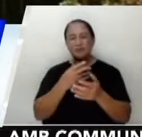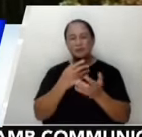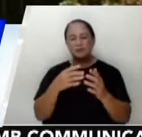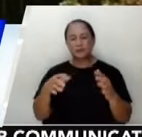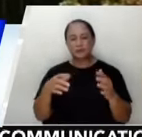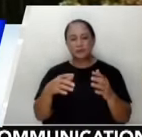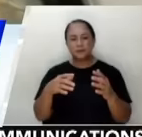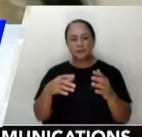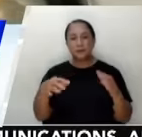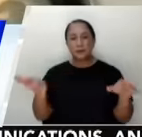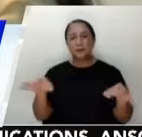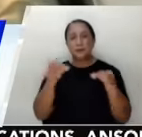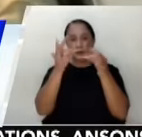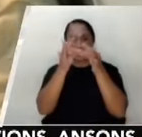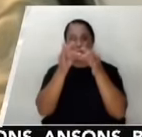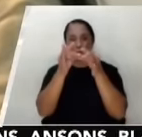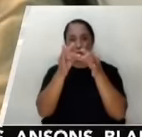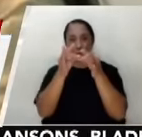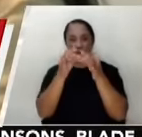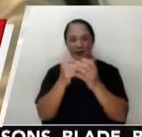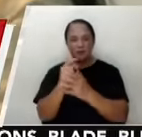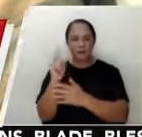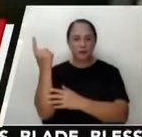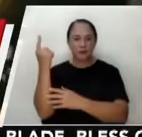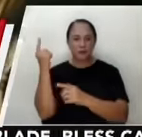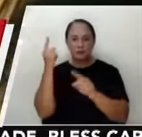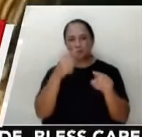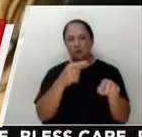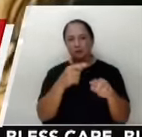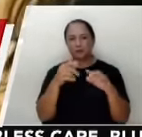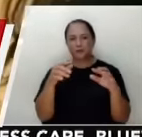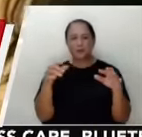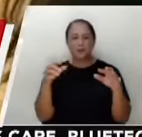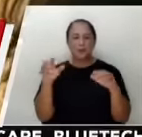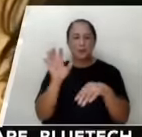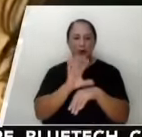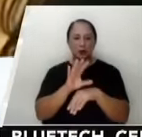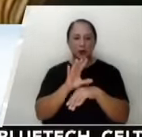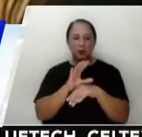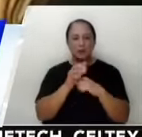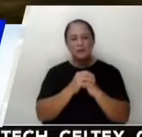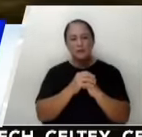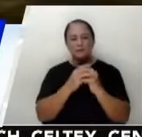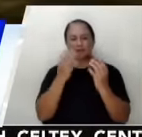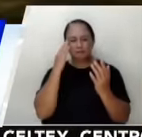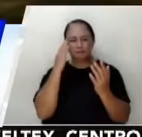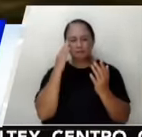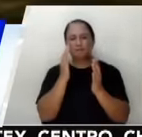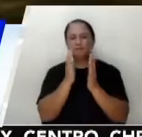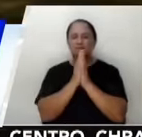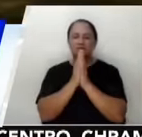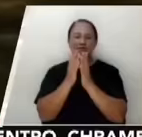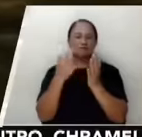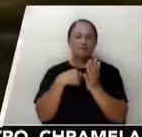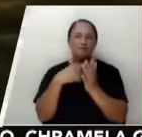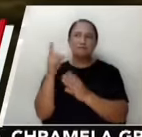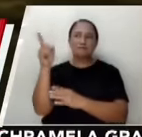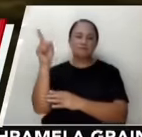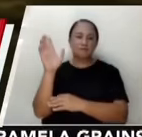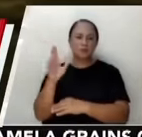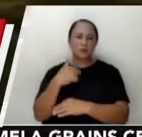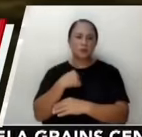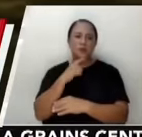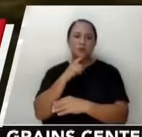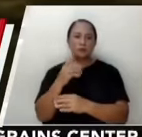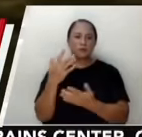Santo. Siyempre, una pupunta namin sa simbahan para magsaludo sa, alam mo na, mahal na Panginoon. Matagal lang po namin gusto makapunta